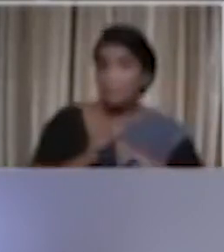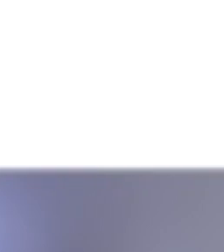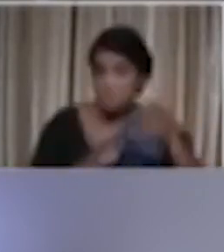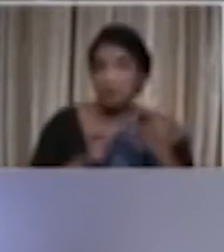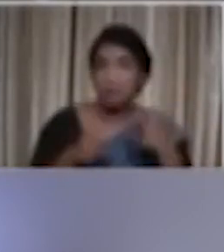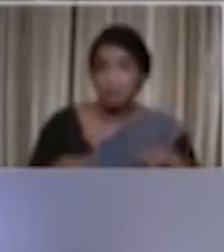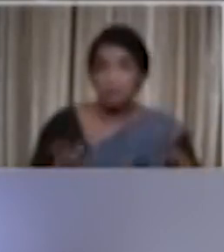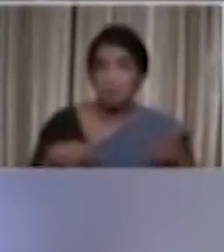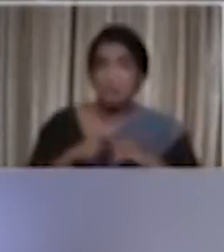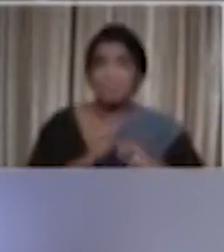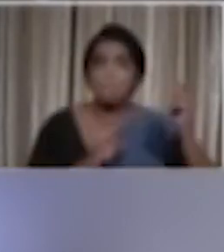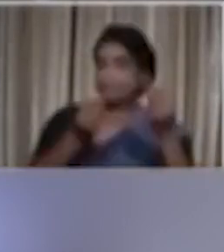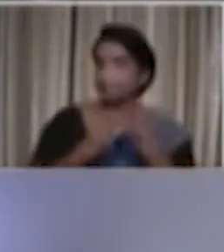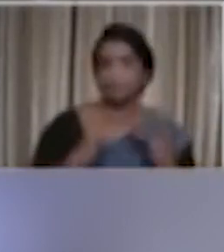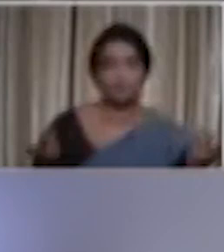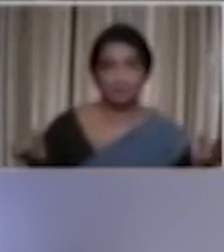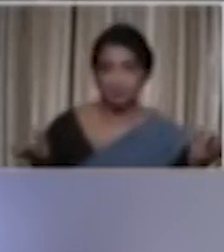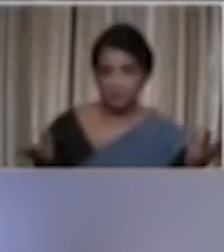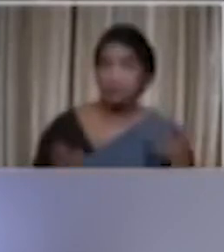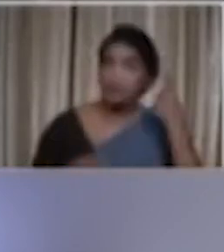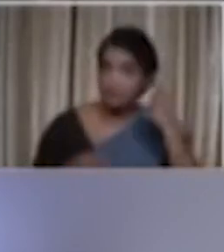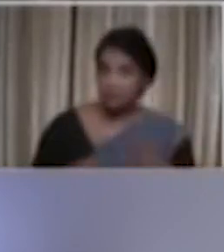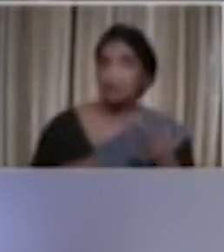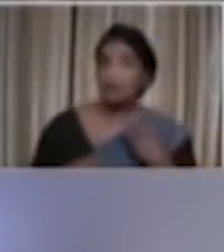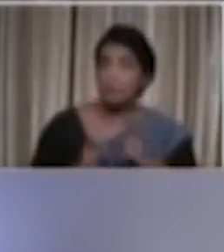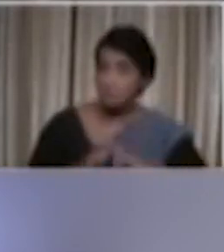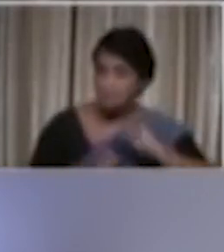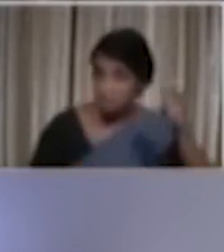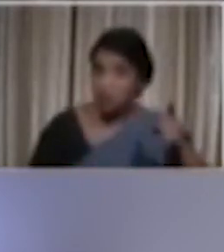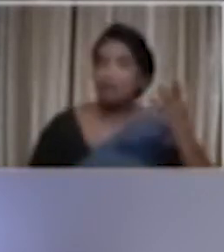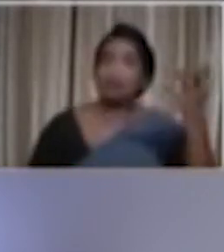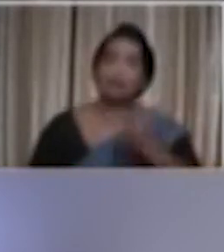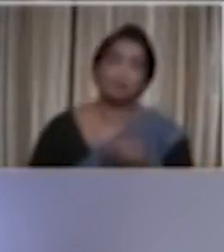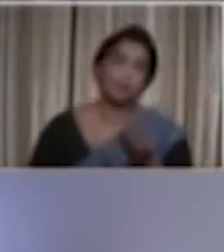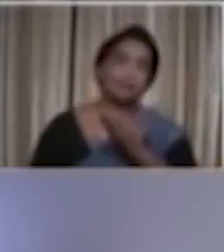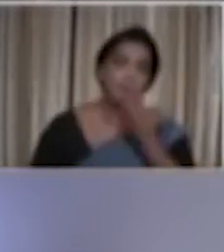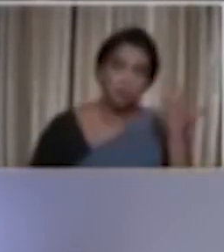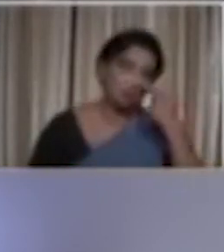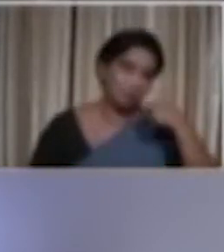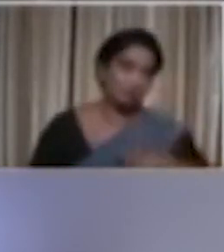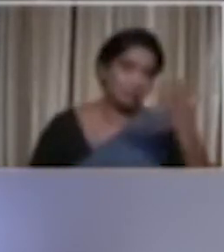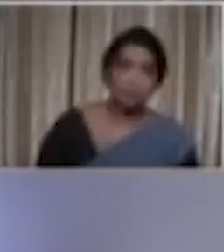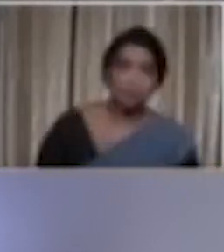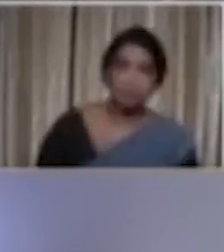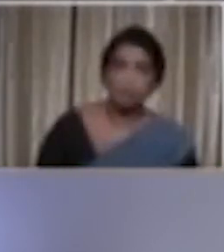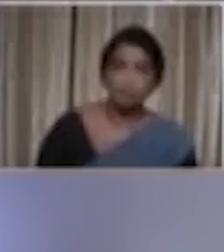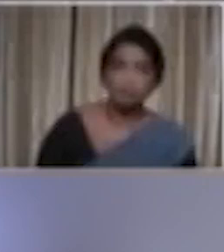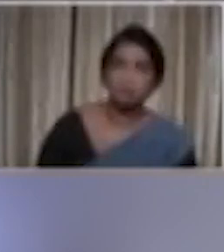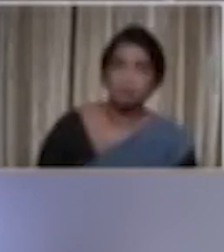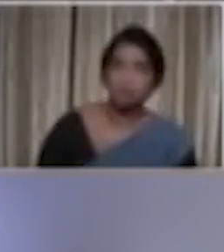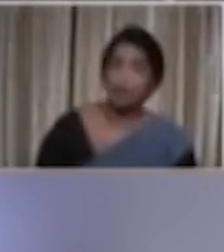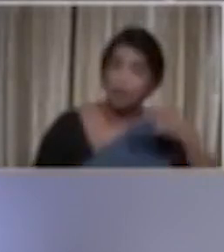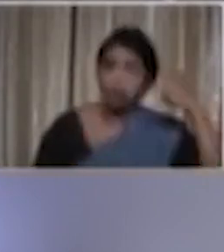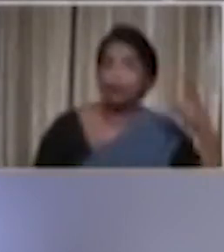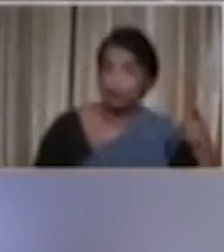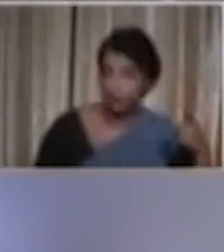යුතු මුදල් ඔවුන්ට ගෙවන්න නොහැකි වෙලා තිබෙනවා. ඒ නිසා අපි අත්පිට මුදලට පමණයි අපිට අද ඉන්ධන මිලදී ගැනීමේ කටයුතු කරන්න සිද්ධ වෙන්නේ. ඉලෙක්ට්‍රිසිටි බෝඩ් එක